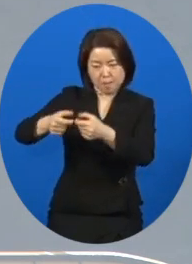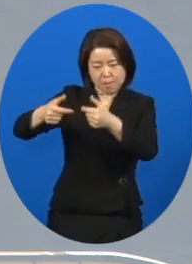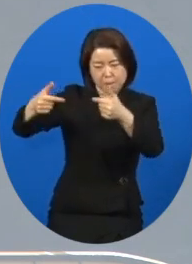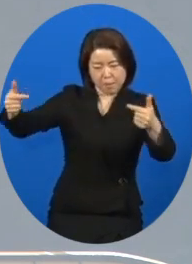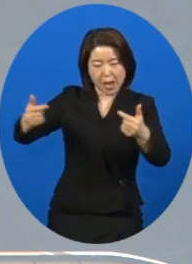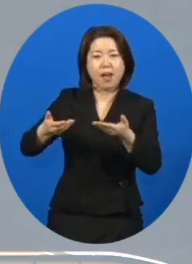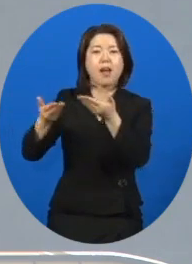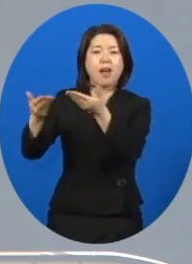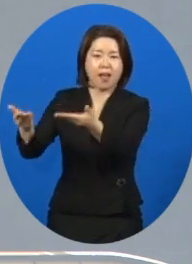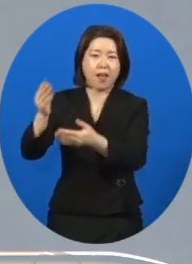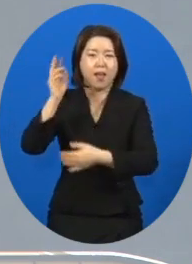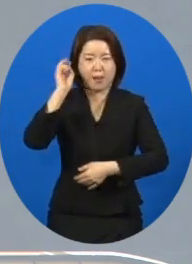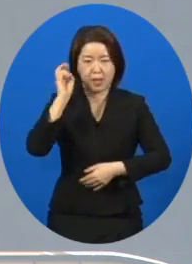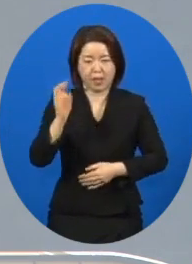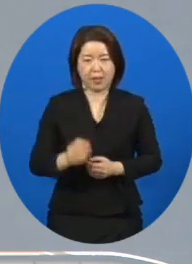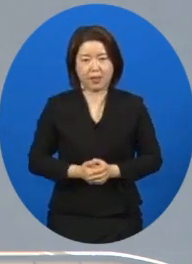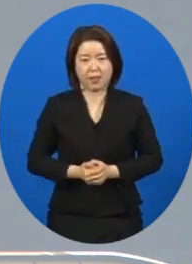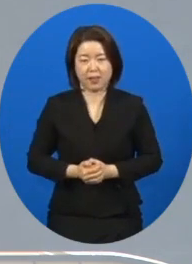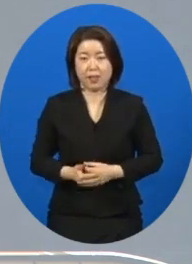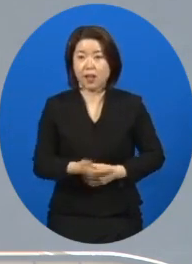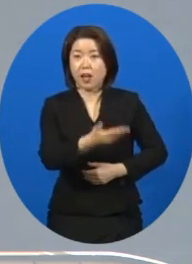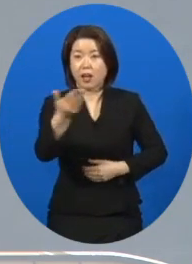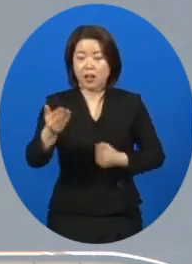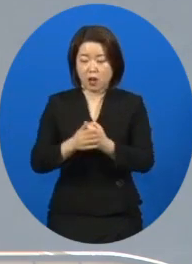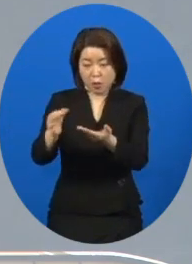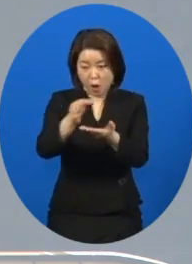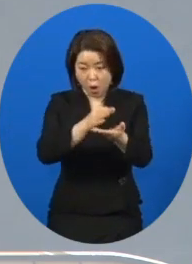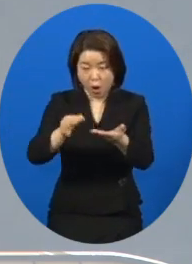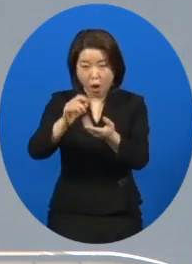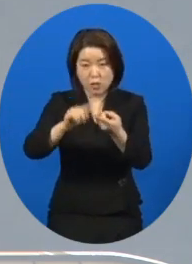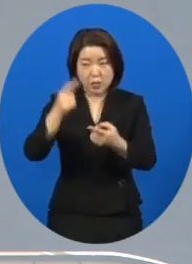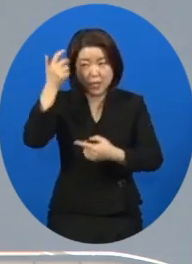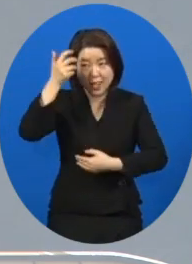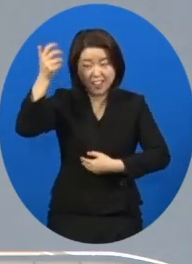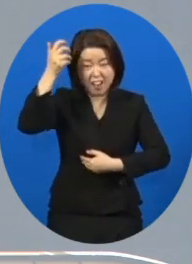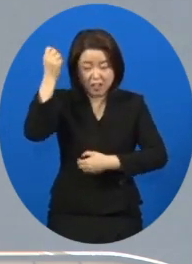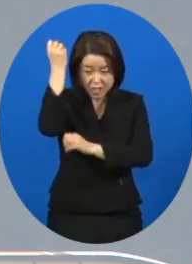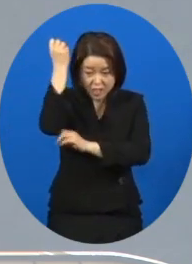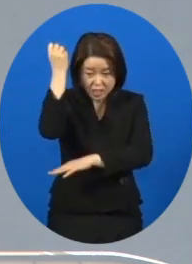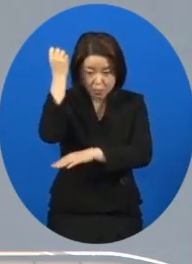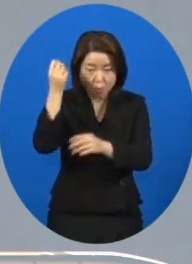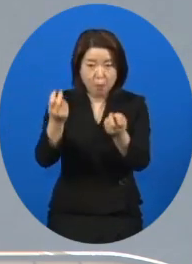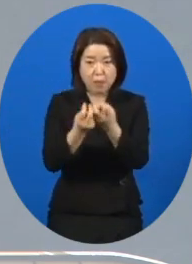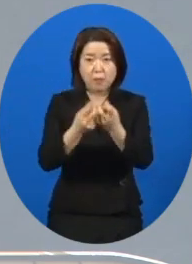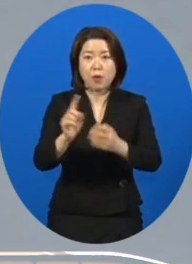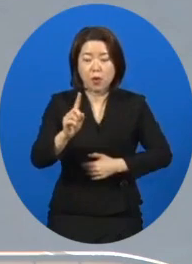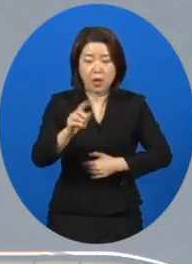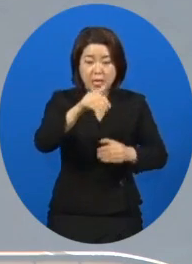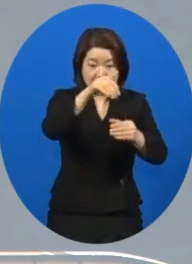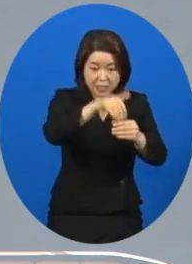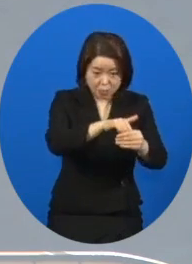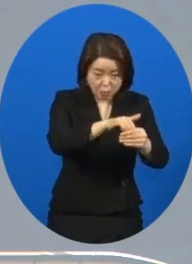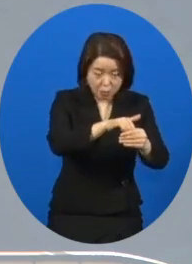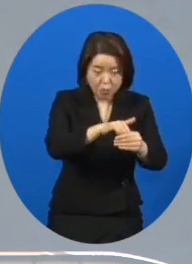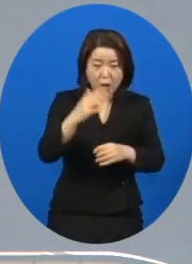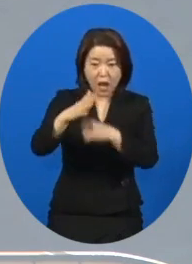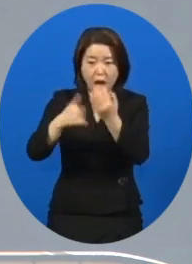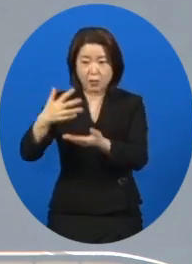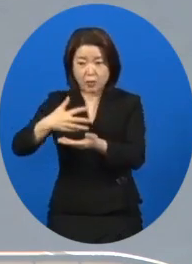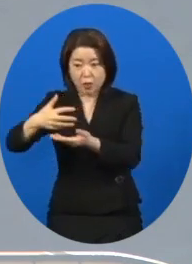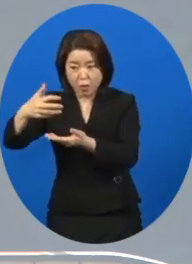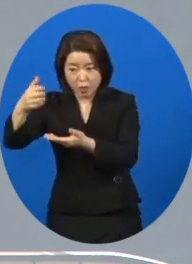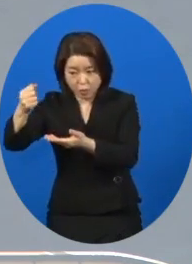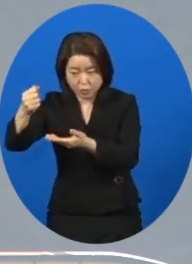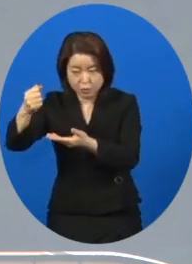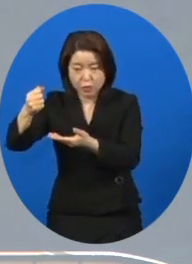것입니다. 여러분, 헌금에 대한 영적인 원리는요, 심고 하나님이 그것을 거두게 하시는